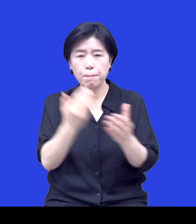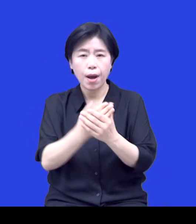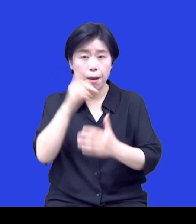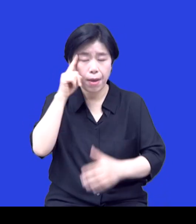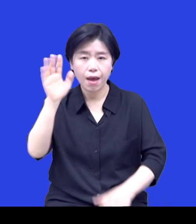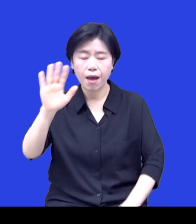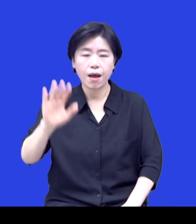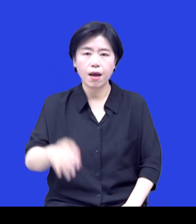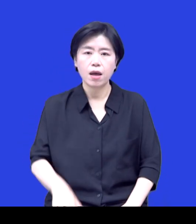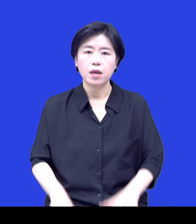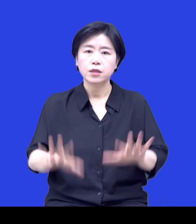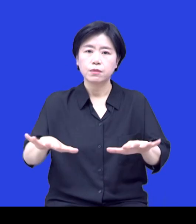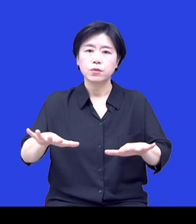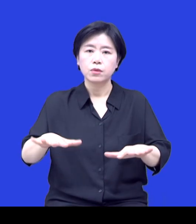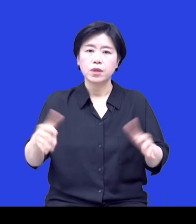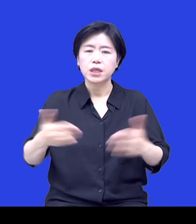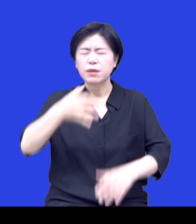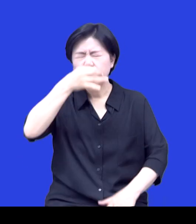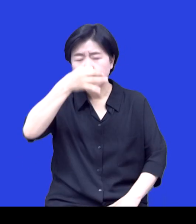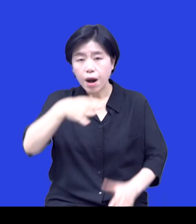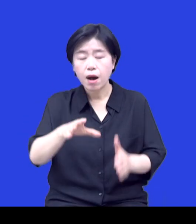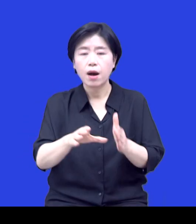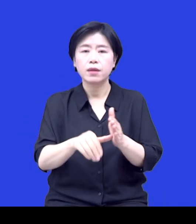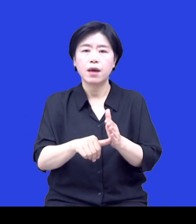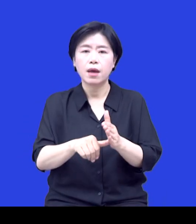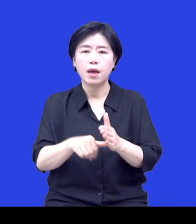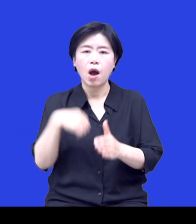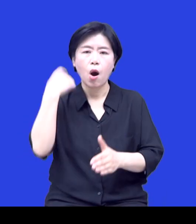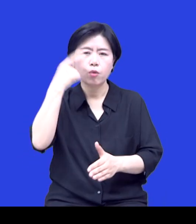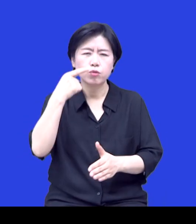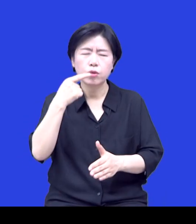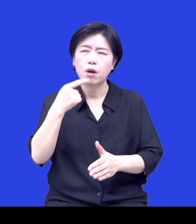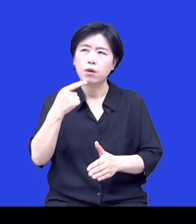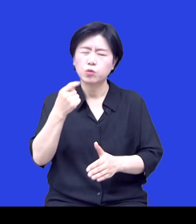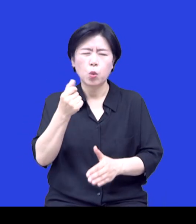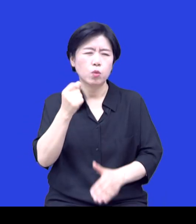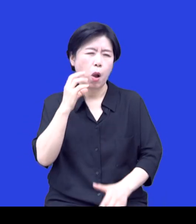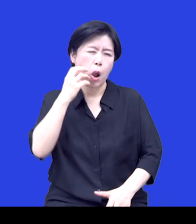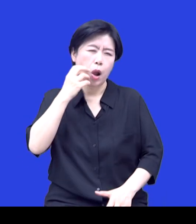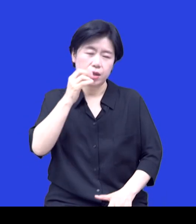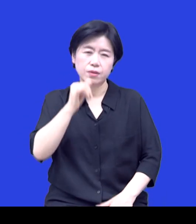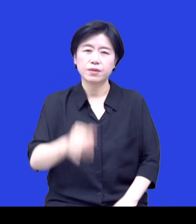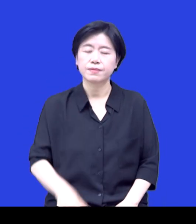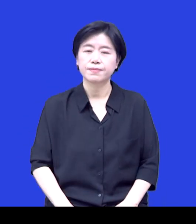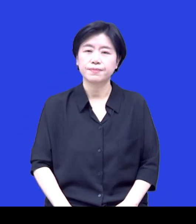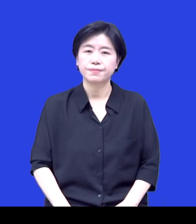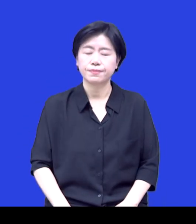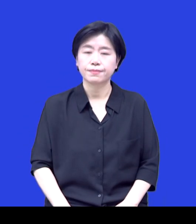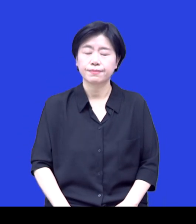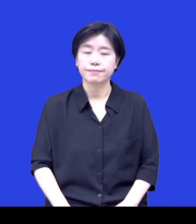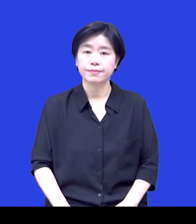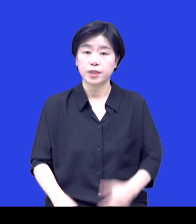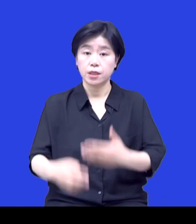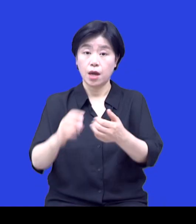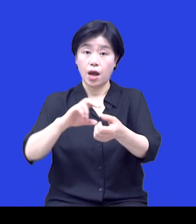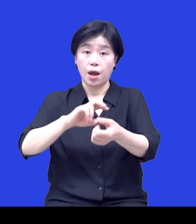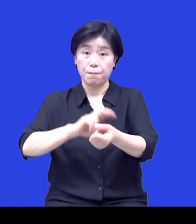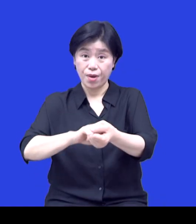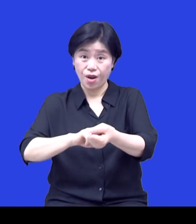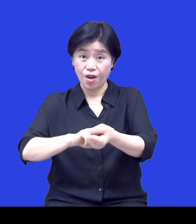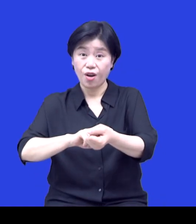무리하면 힘들어서 아, 보통 스케줄에 한 70%밖에 못 합니다. 그분이 그 목사님 같은